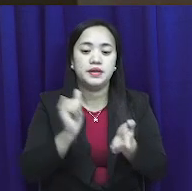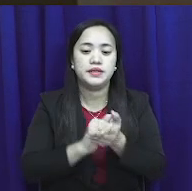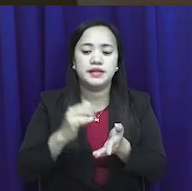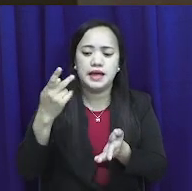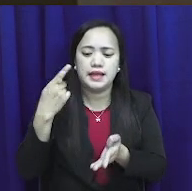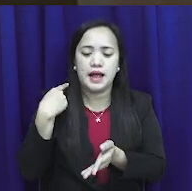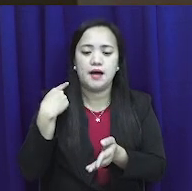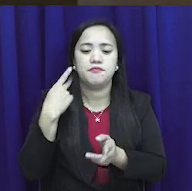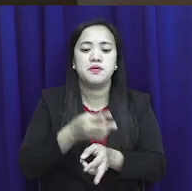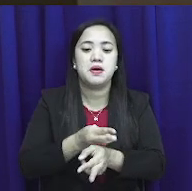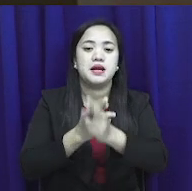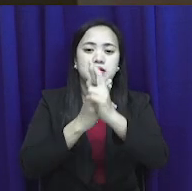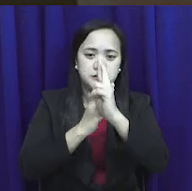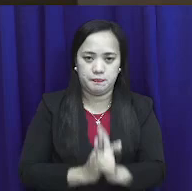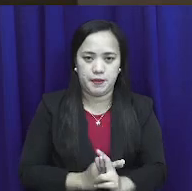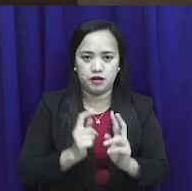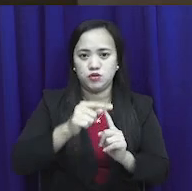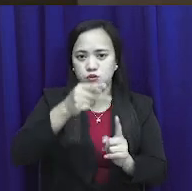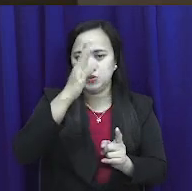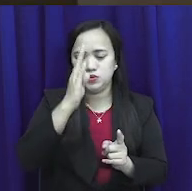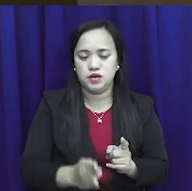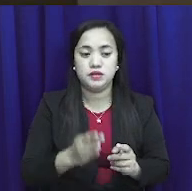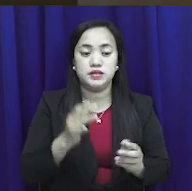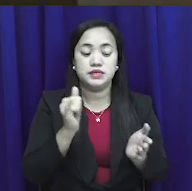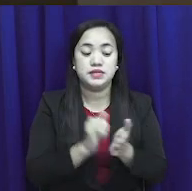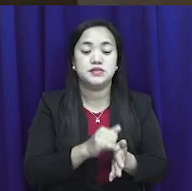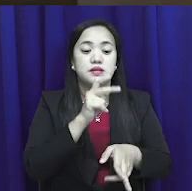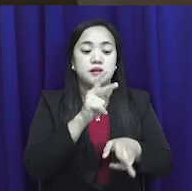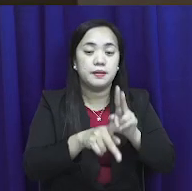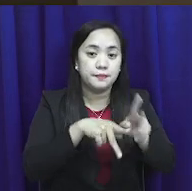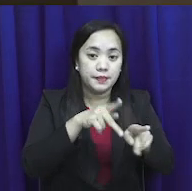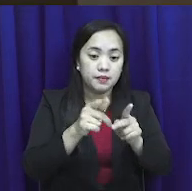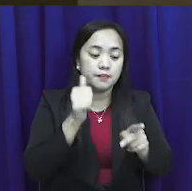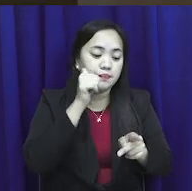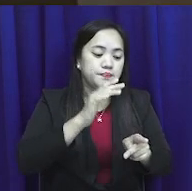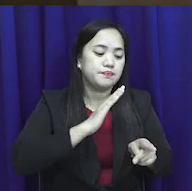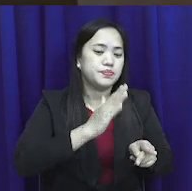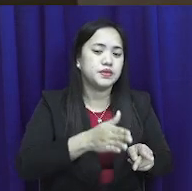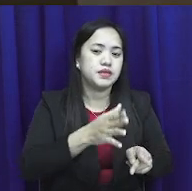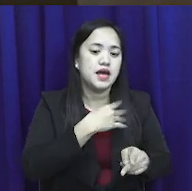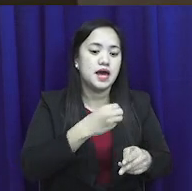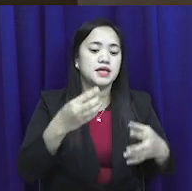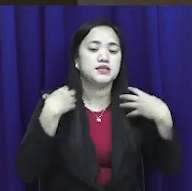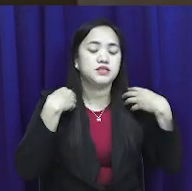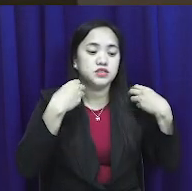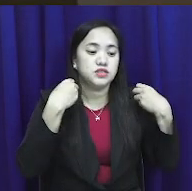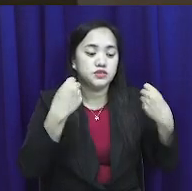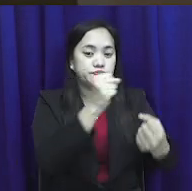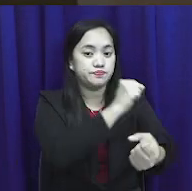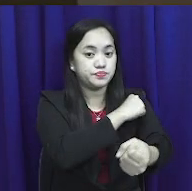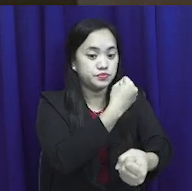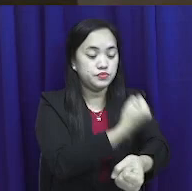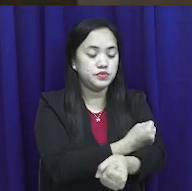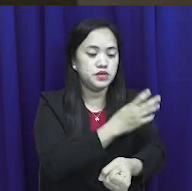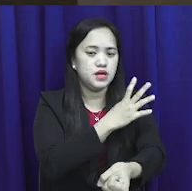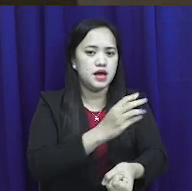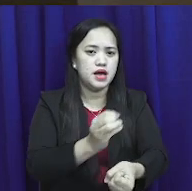see Sino ito ito yyung sinasabi sa verse 25 strength and honor are her